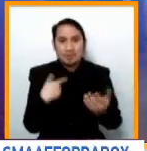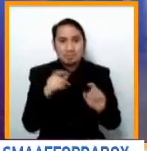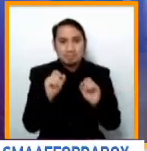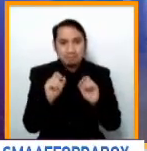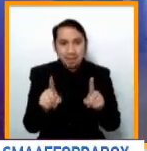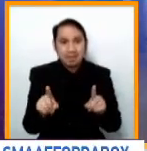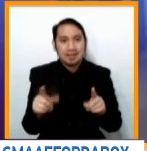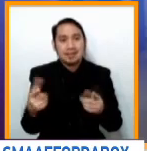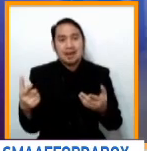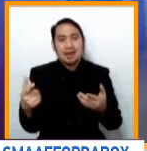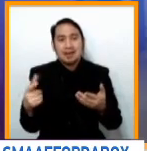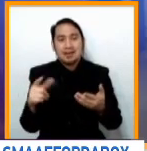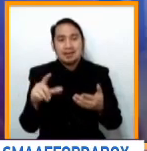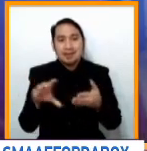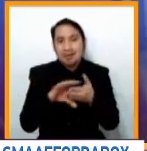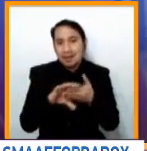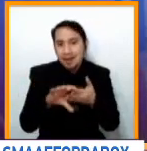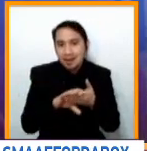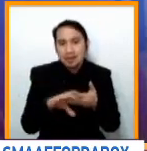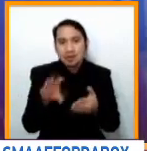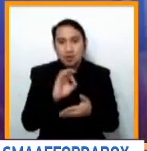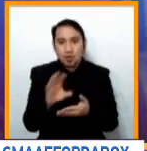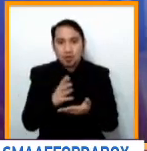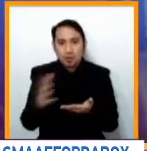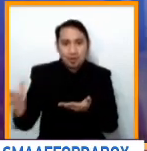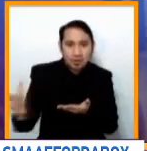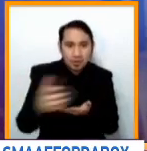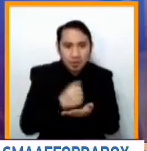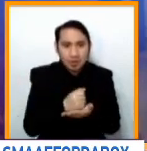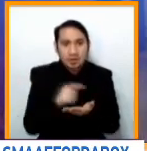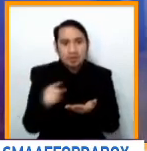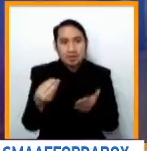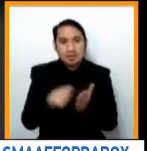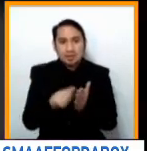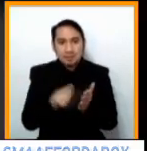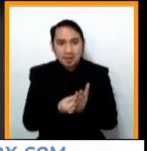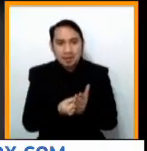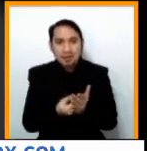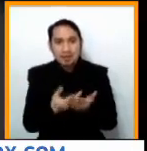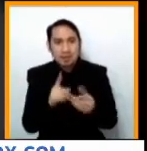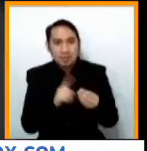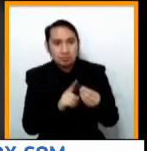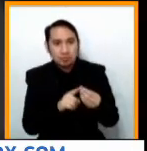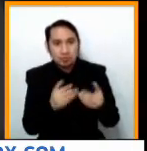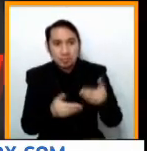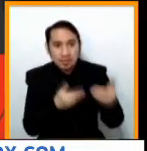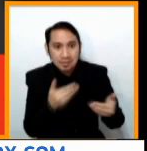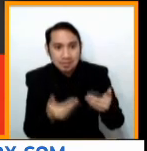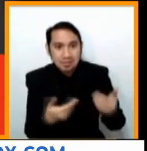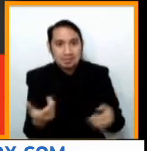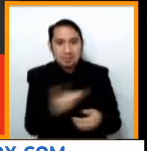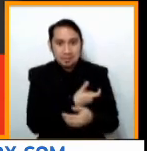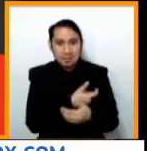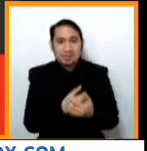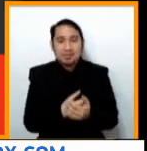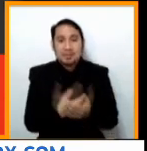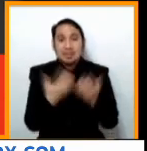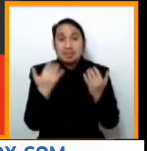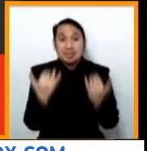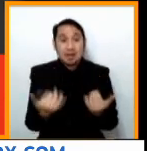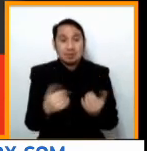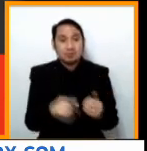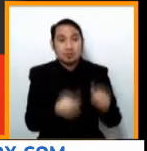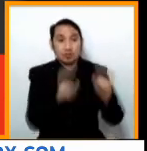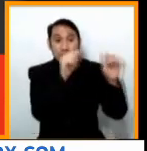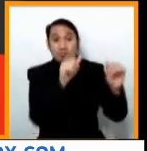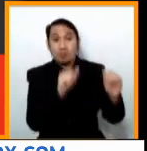or nadawat ng kwarta kaya na ay ipalusot during sa vaccination process. Hindi naman nagpaunlak ng panayam ang nagpost ng mensahe